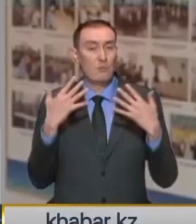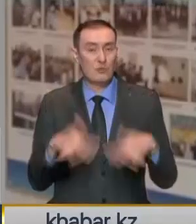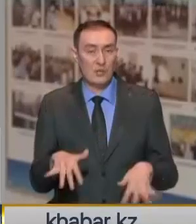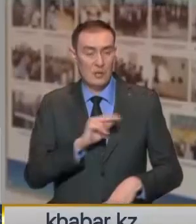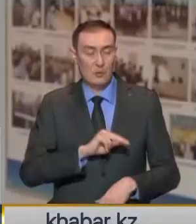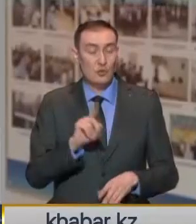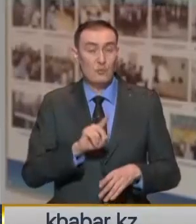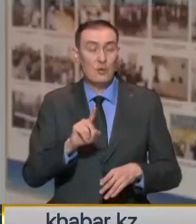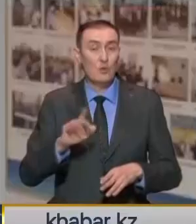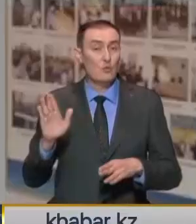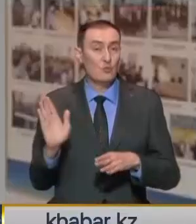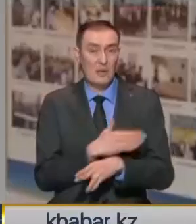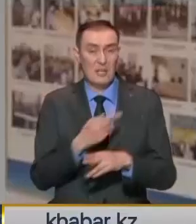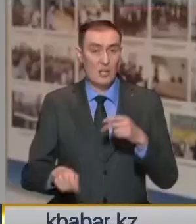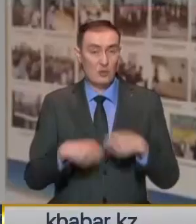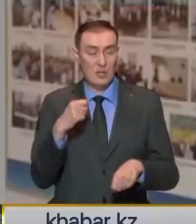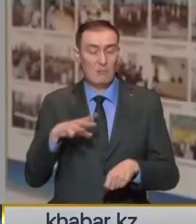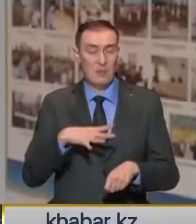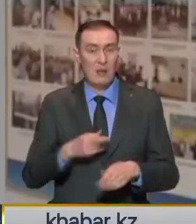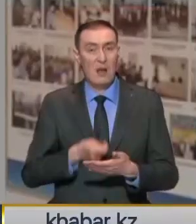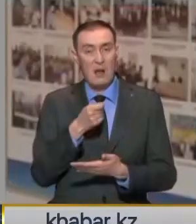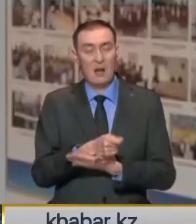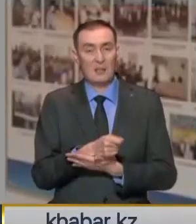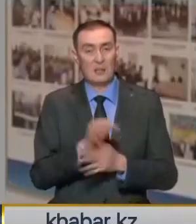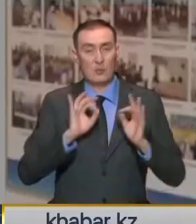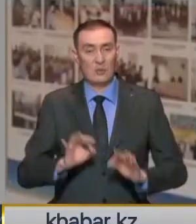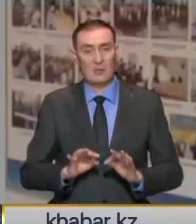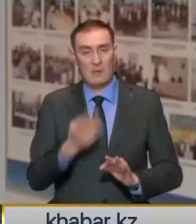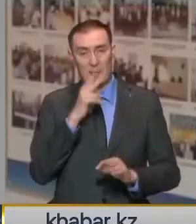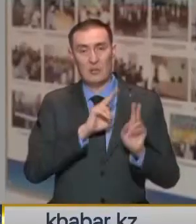В целях устранения выявленных нарушений внесен акт прокурорского надзора.